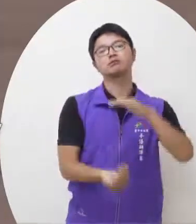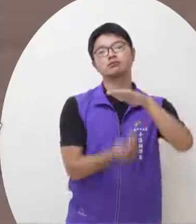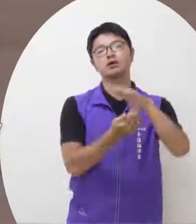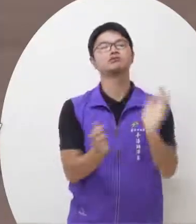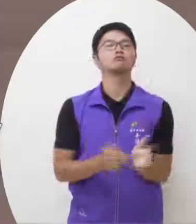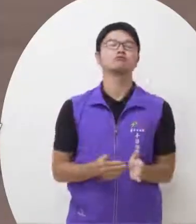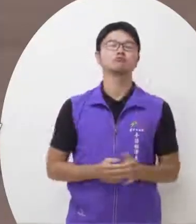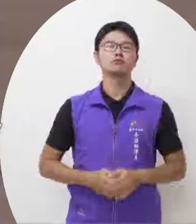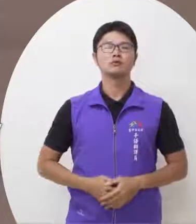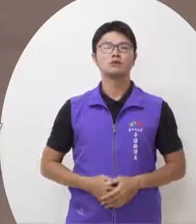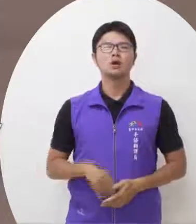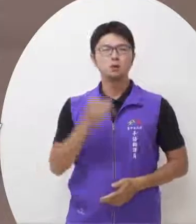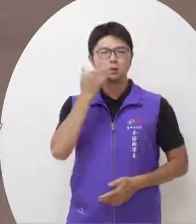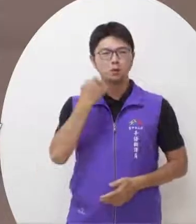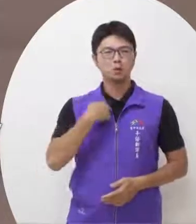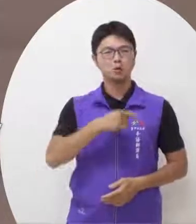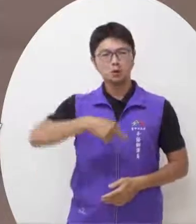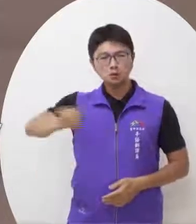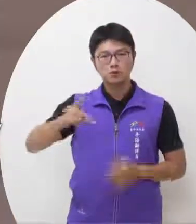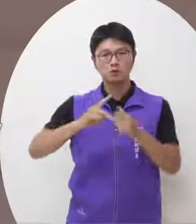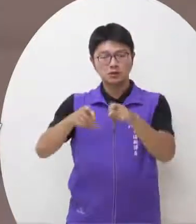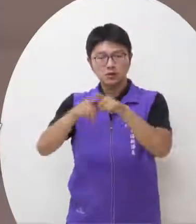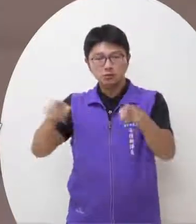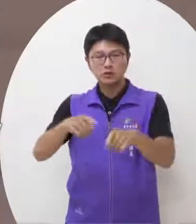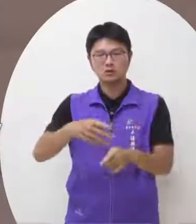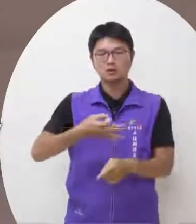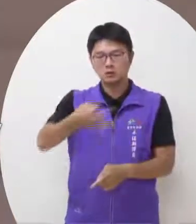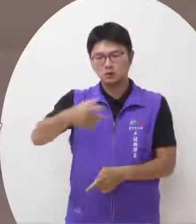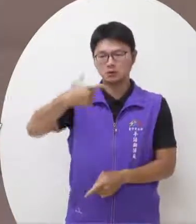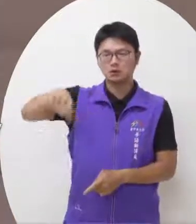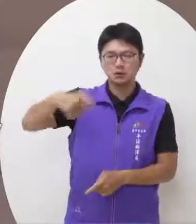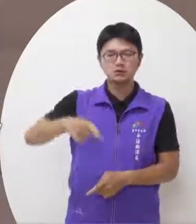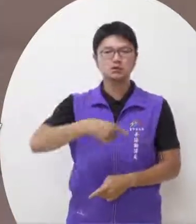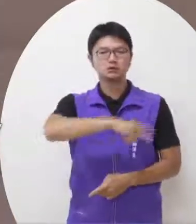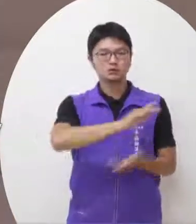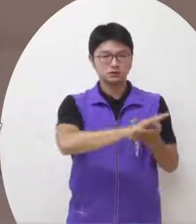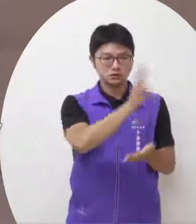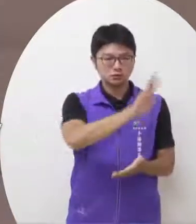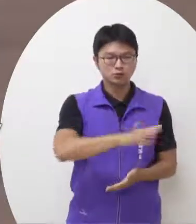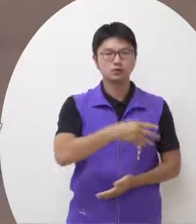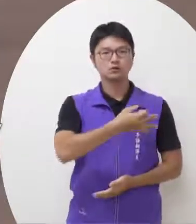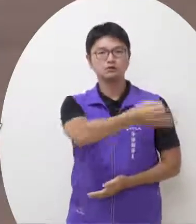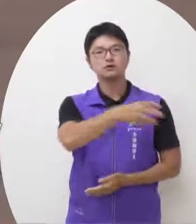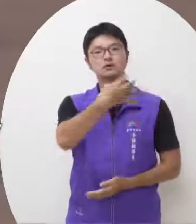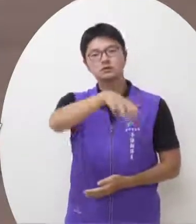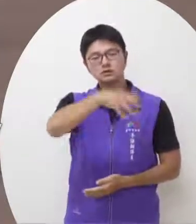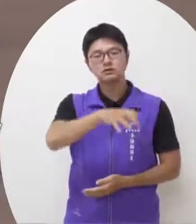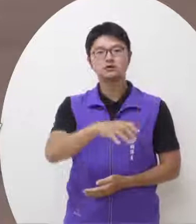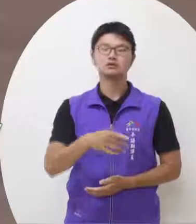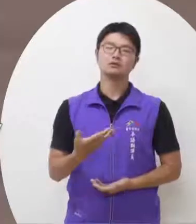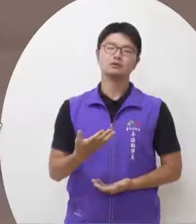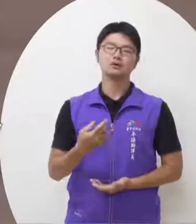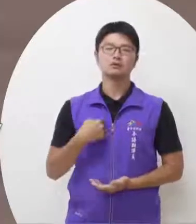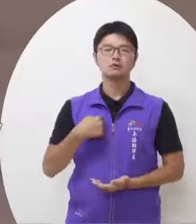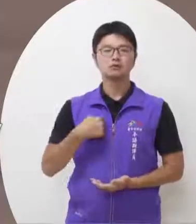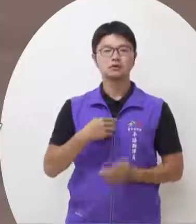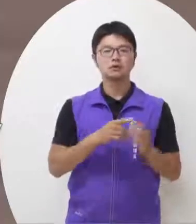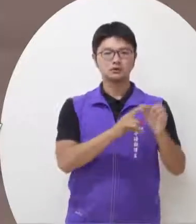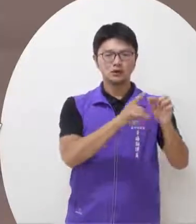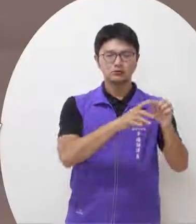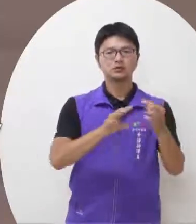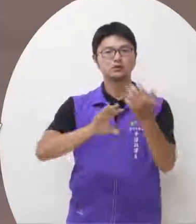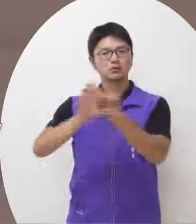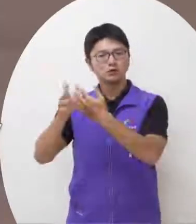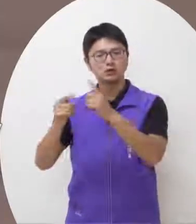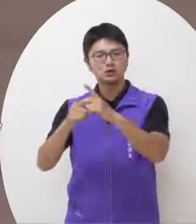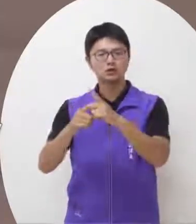去和平六十块，要去清水三四十块哈，那我们跟外国人跟台湾跟其他县市没什么两样，